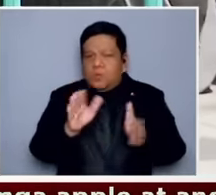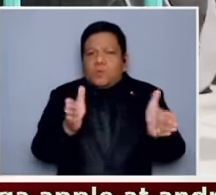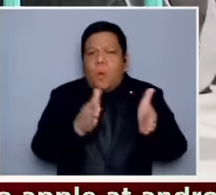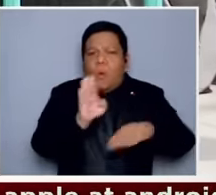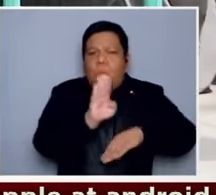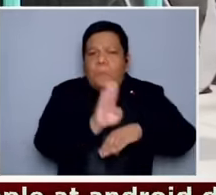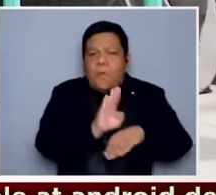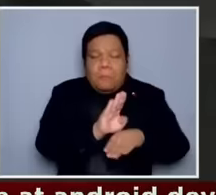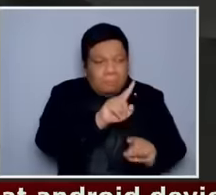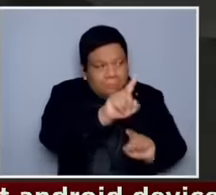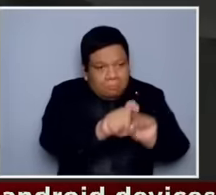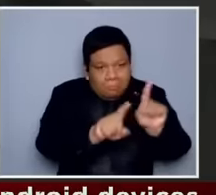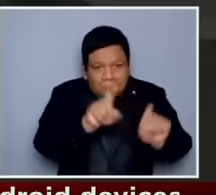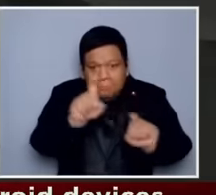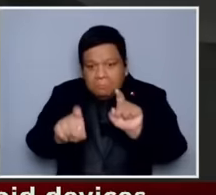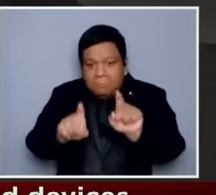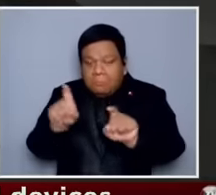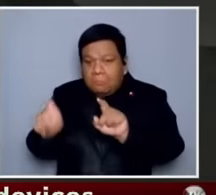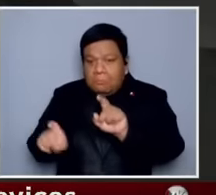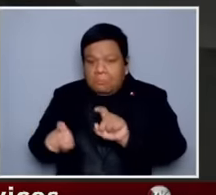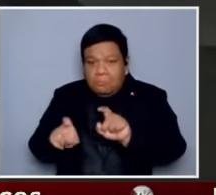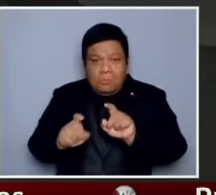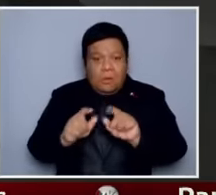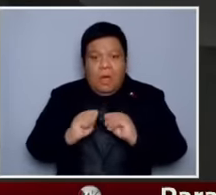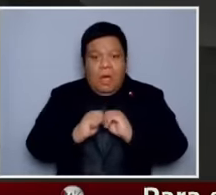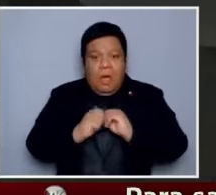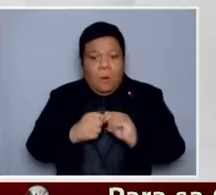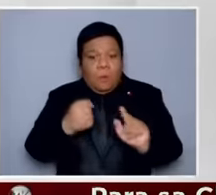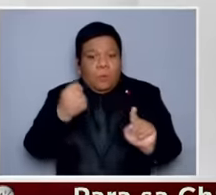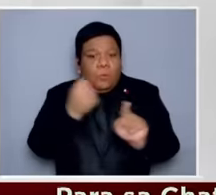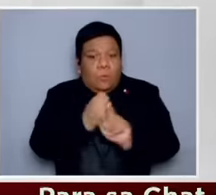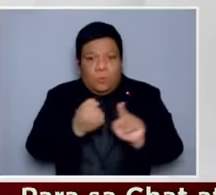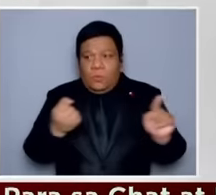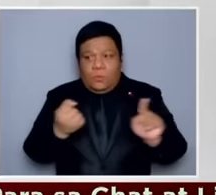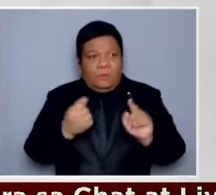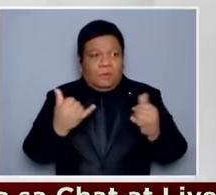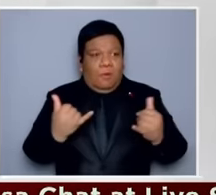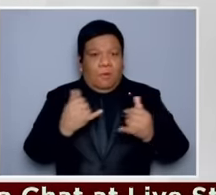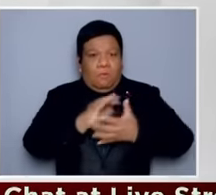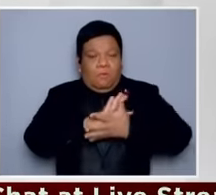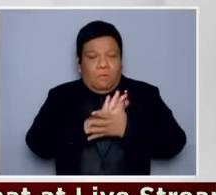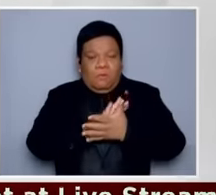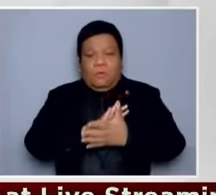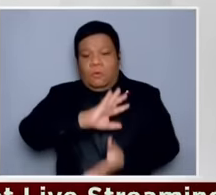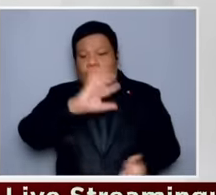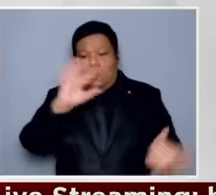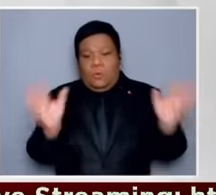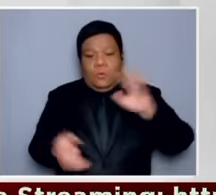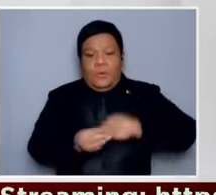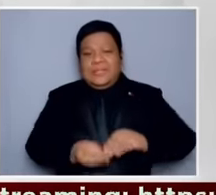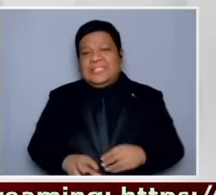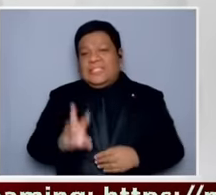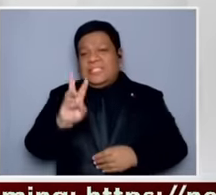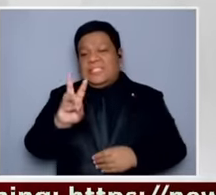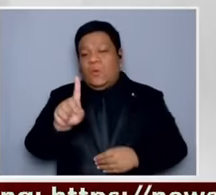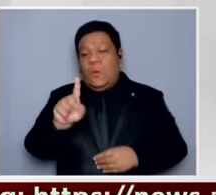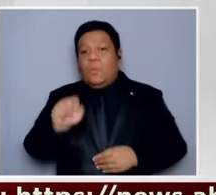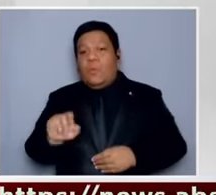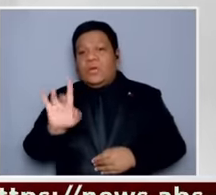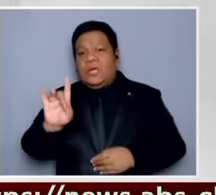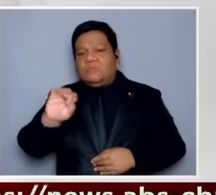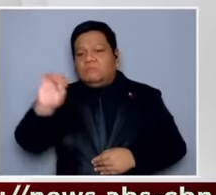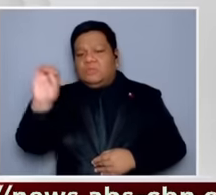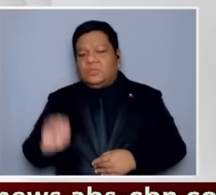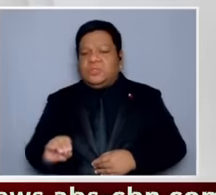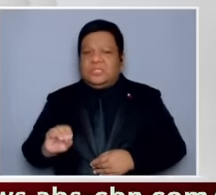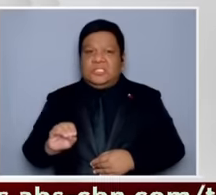negosyong kanilang tinutulungan sa epekto ng quarantine measures sa buong bansa, umabot sa 61.8% ang nagsabing